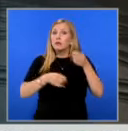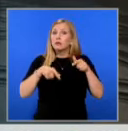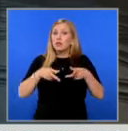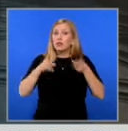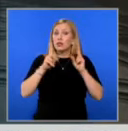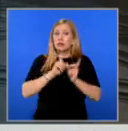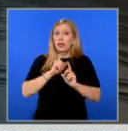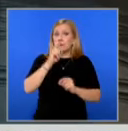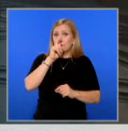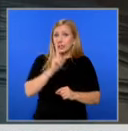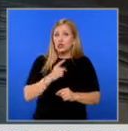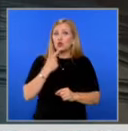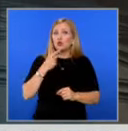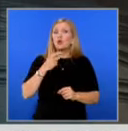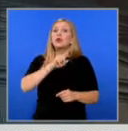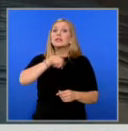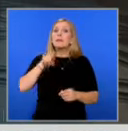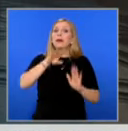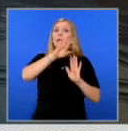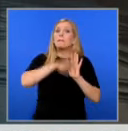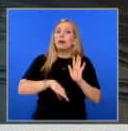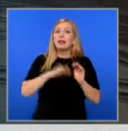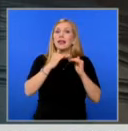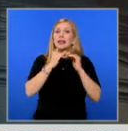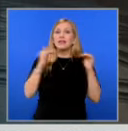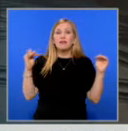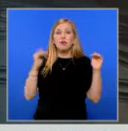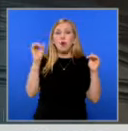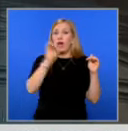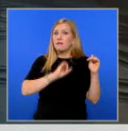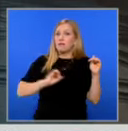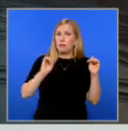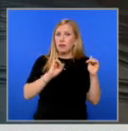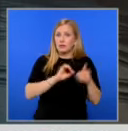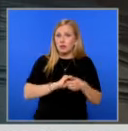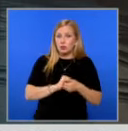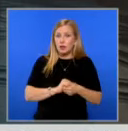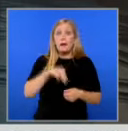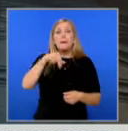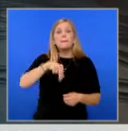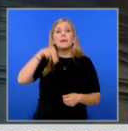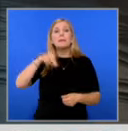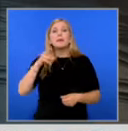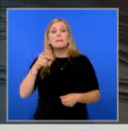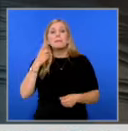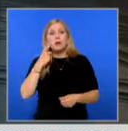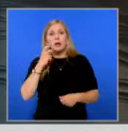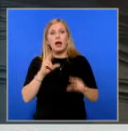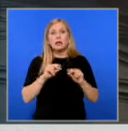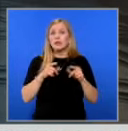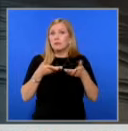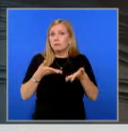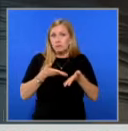значение защото забраната пада на ниво европейски съюз от пп дб отново съобщиха че по този начин чрез